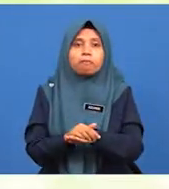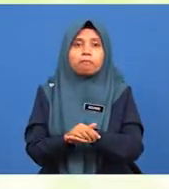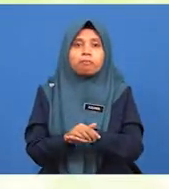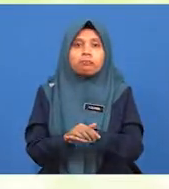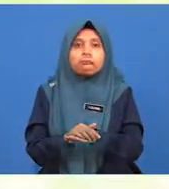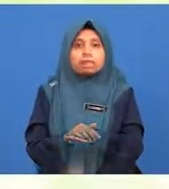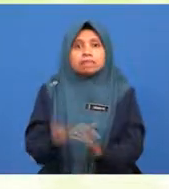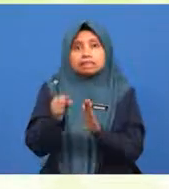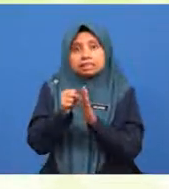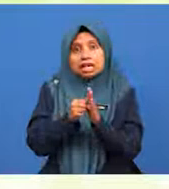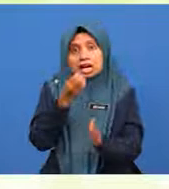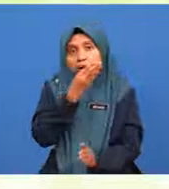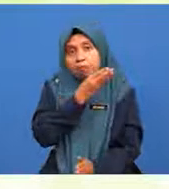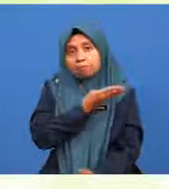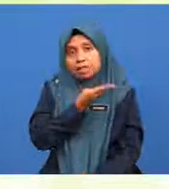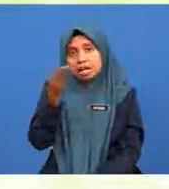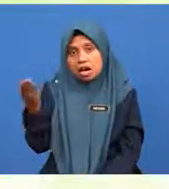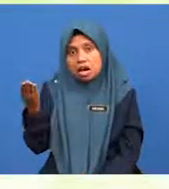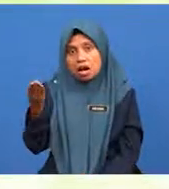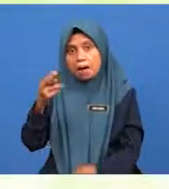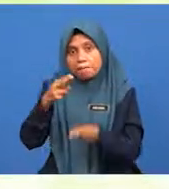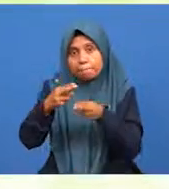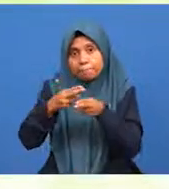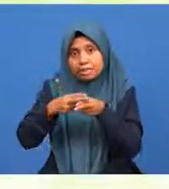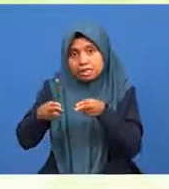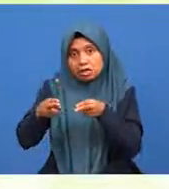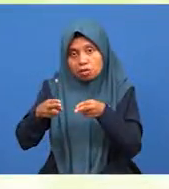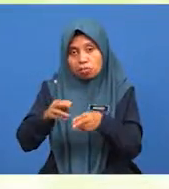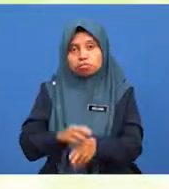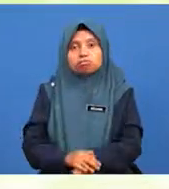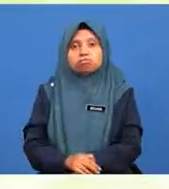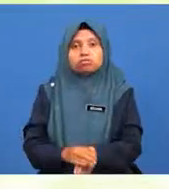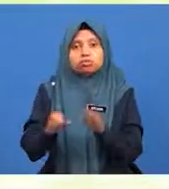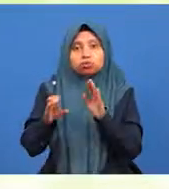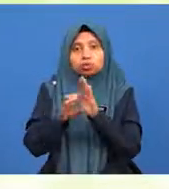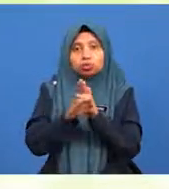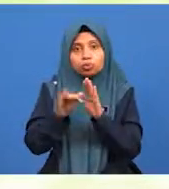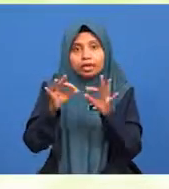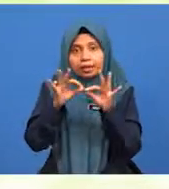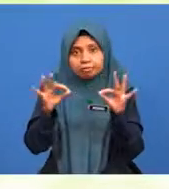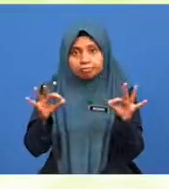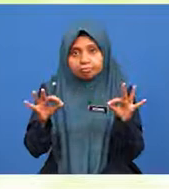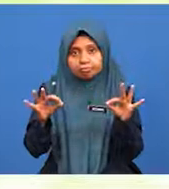Sebilah pisau. Bolehkah murid-murid berikan satu contoh ayat?